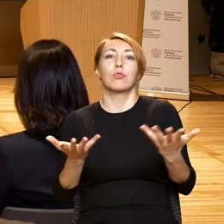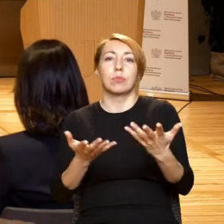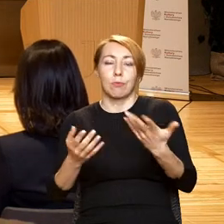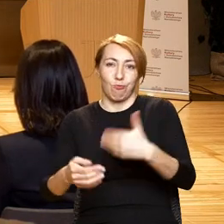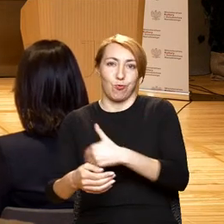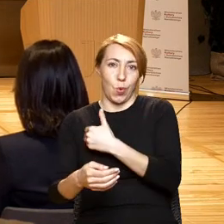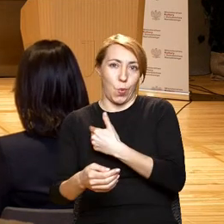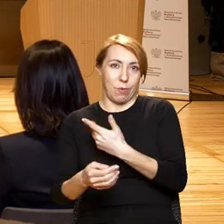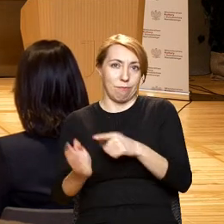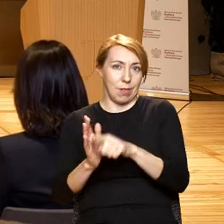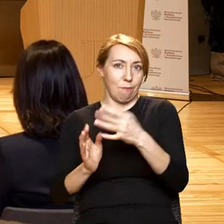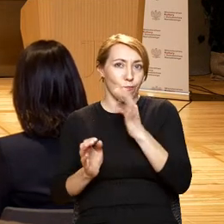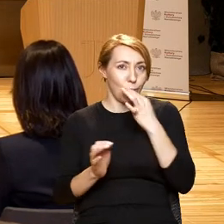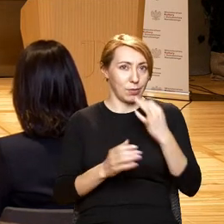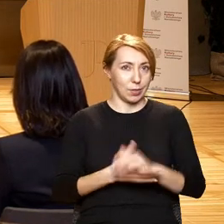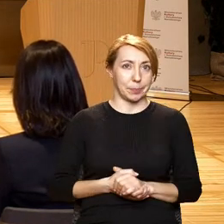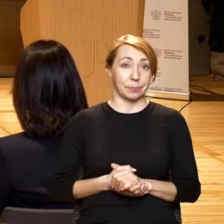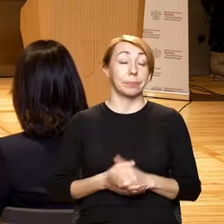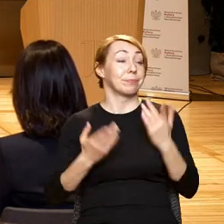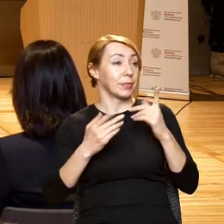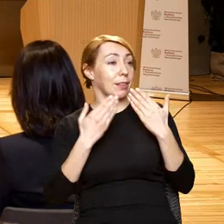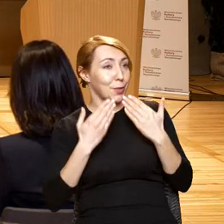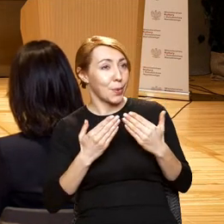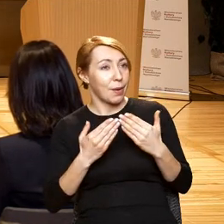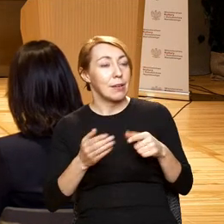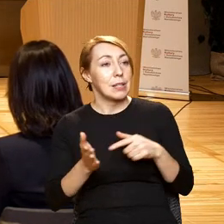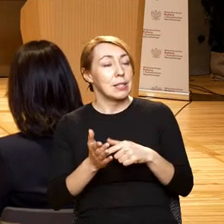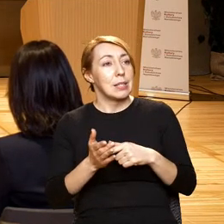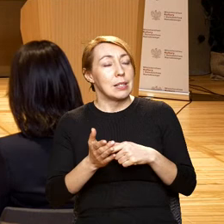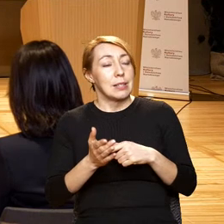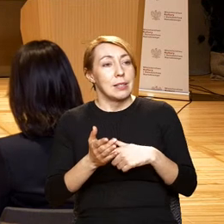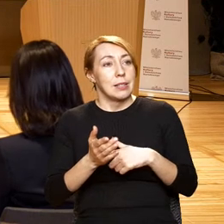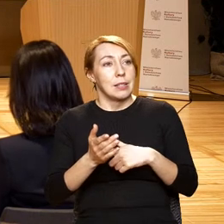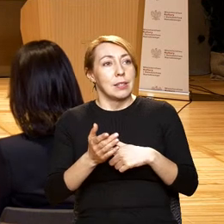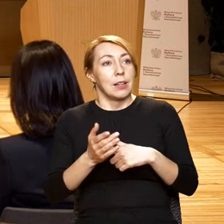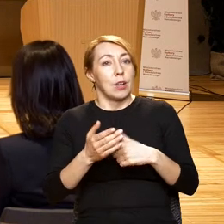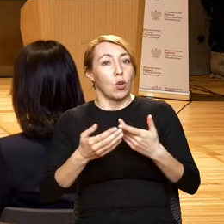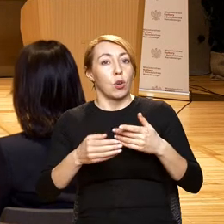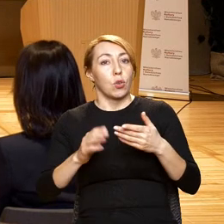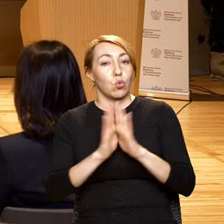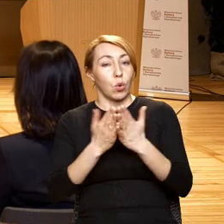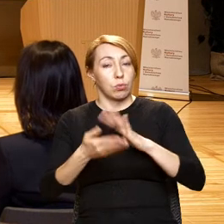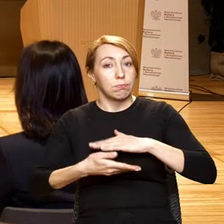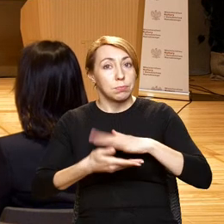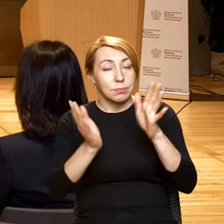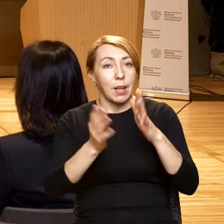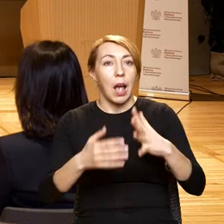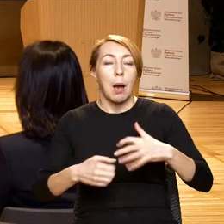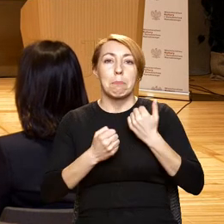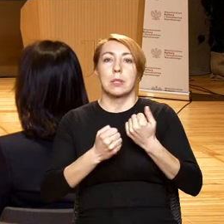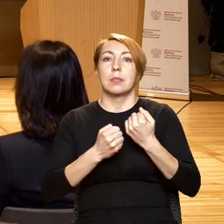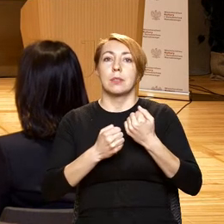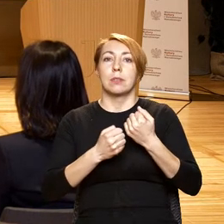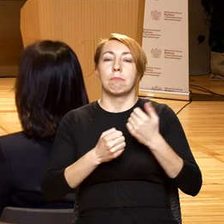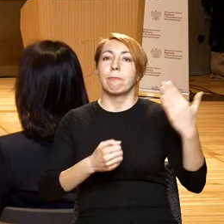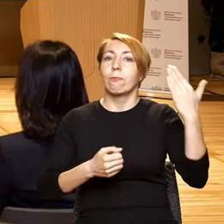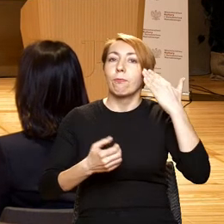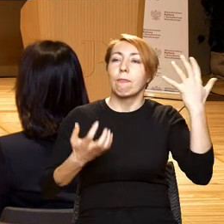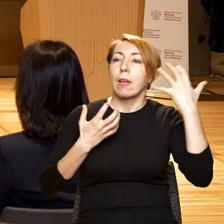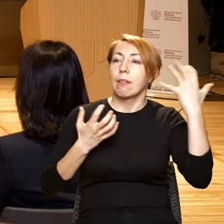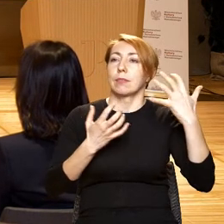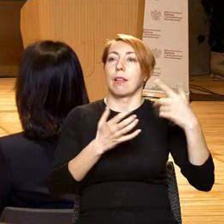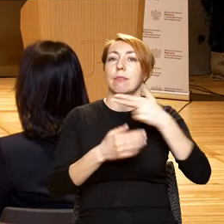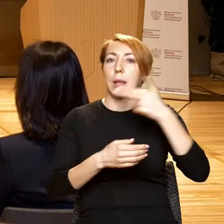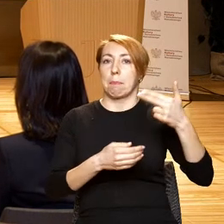bardzo. No, my wydając tę książkę, taki mieliśmy cel, aby ta wiedza o Bronisławie Piłsudskim wyszła poza